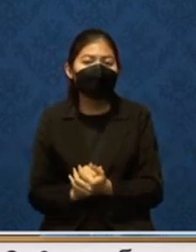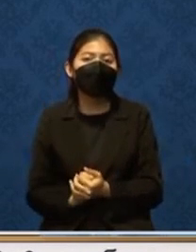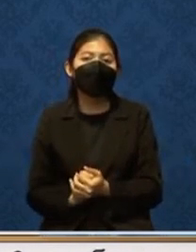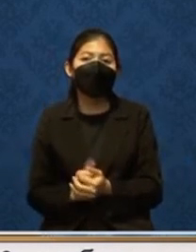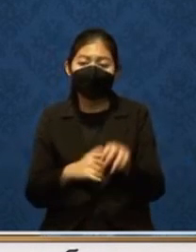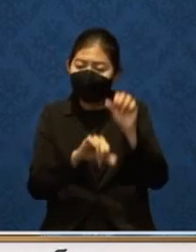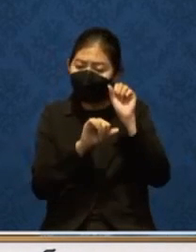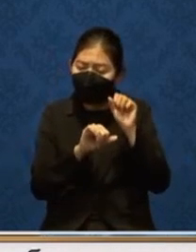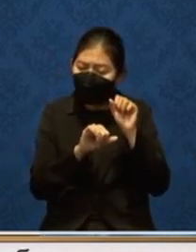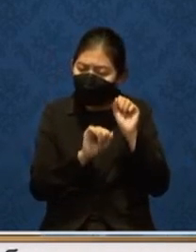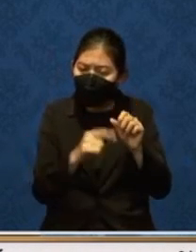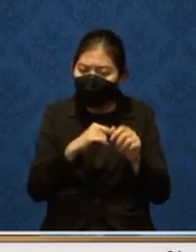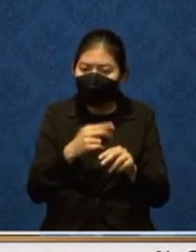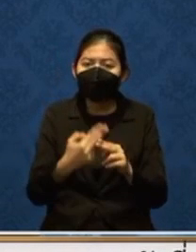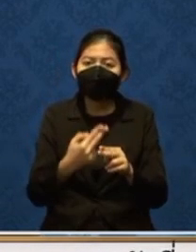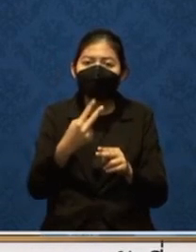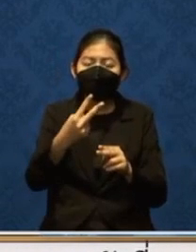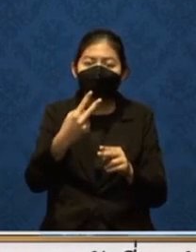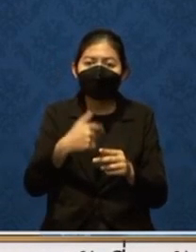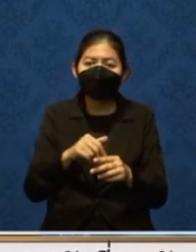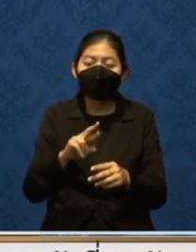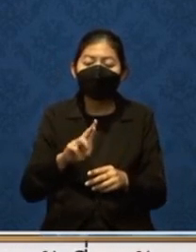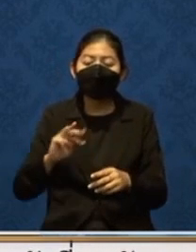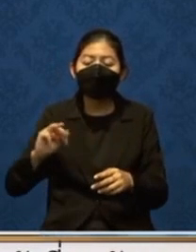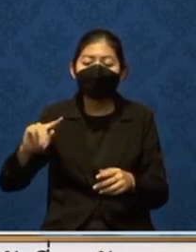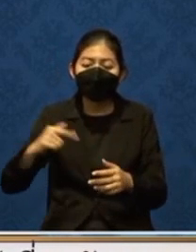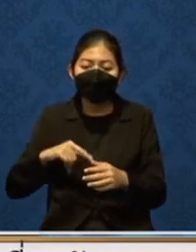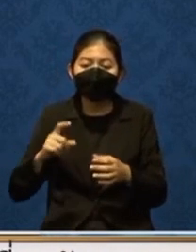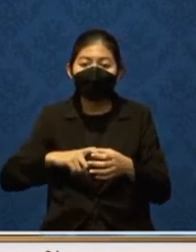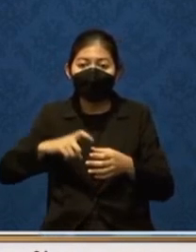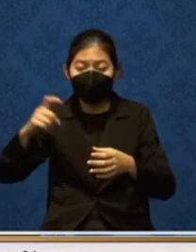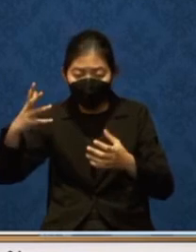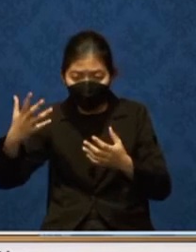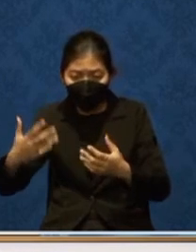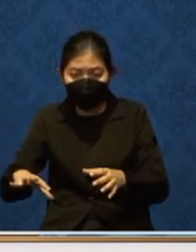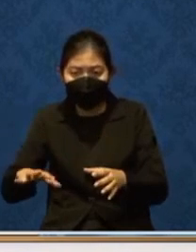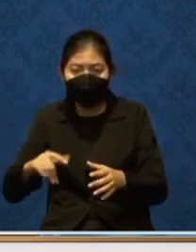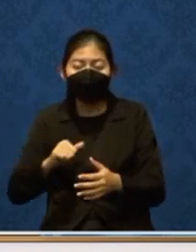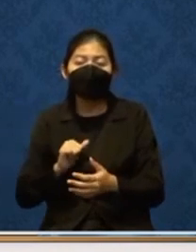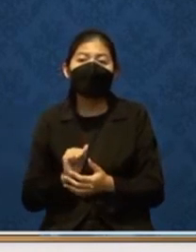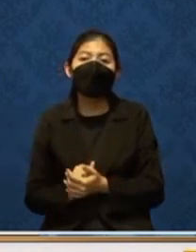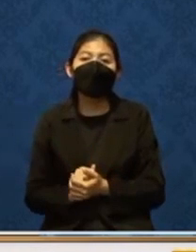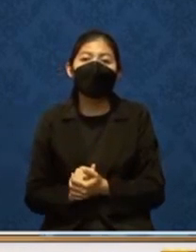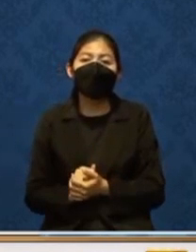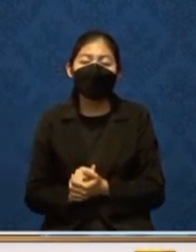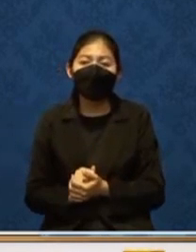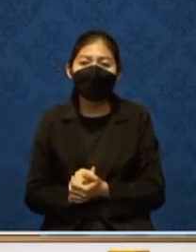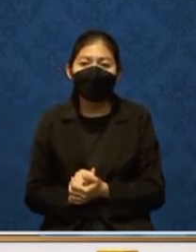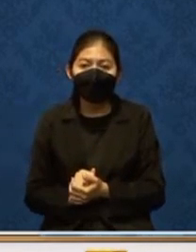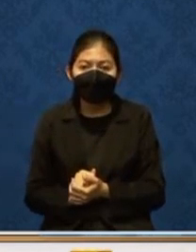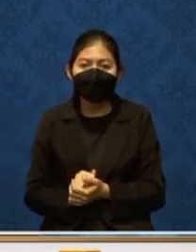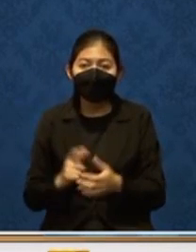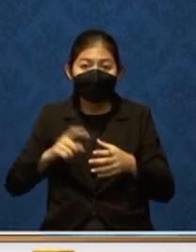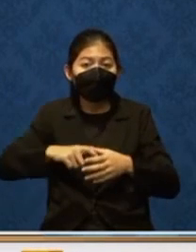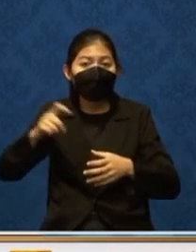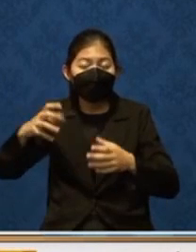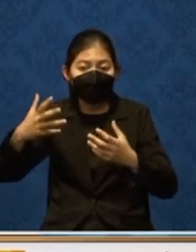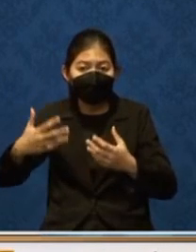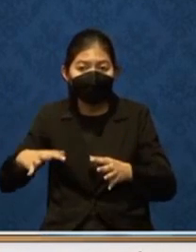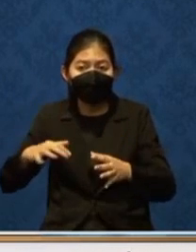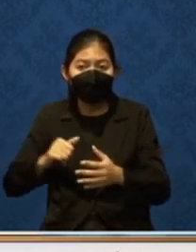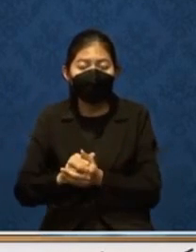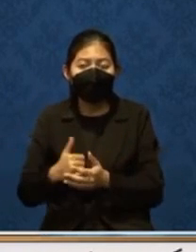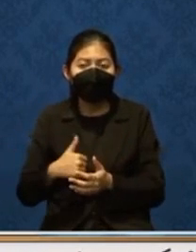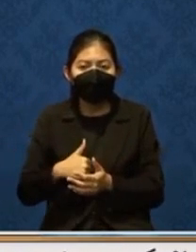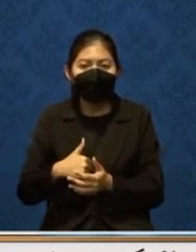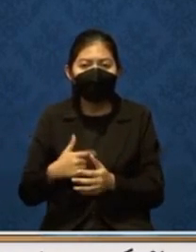า คนในนามสะกลชิดชอบรมขทรัมนตรีเ Alliedได้ออกจากความเป็หุ้นส่วนของห้างห้นส่วนนี้ โดยส้เฉิง และมีก